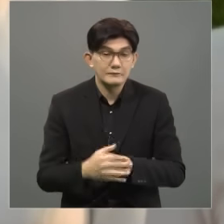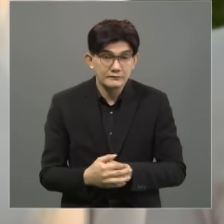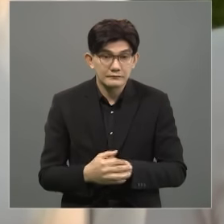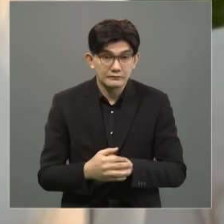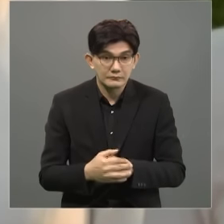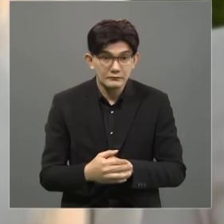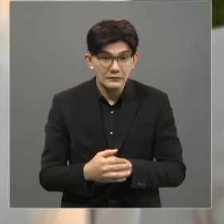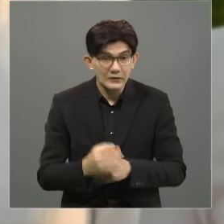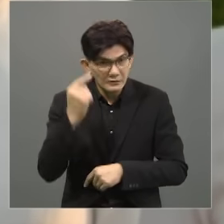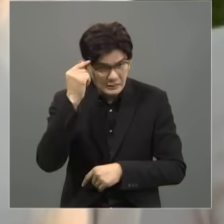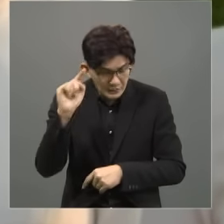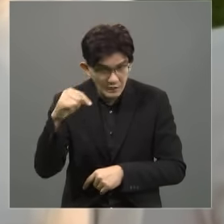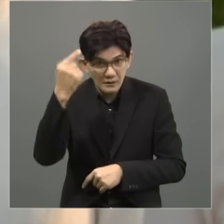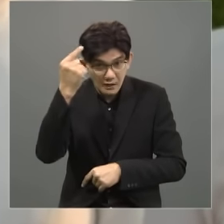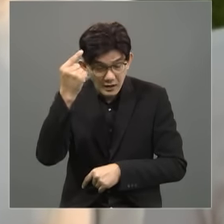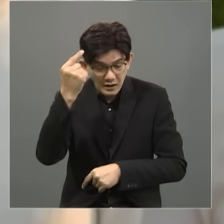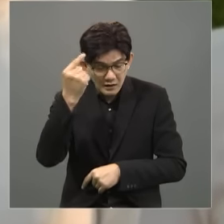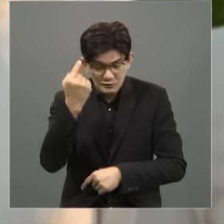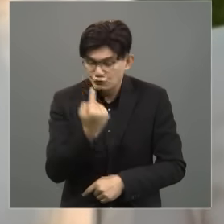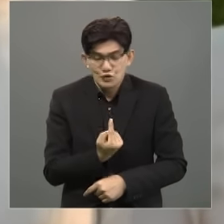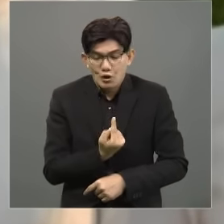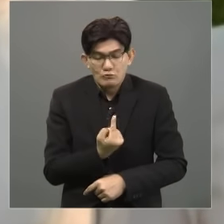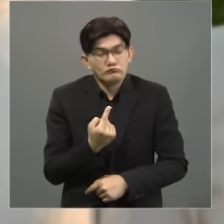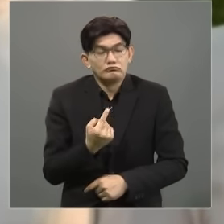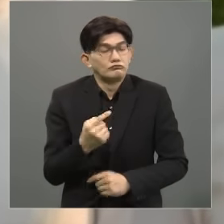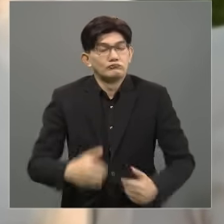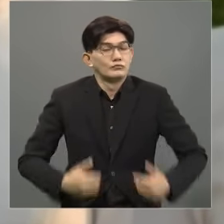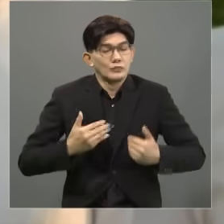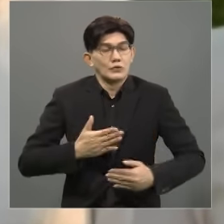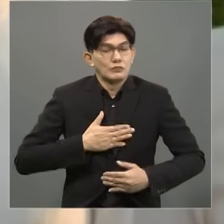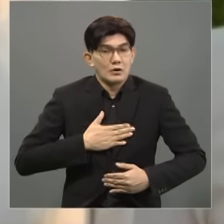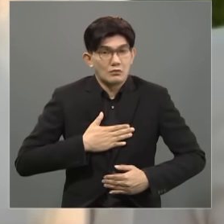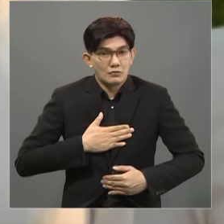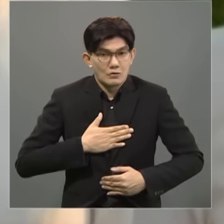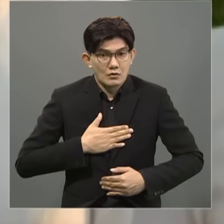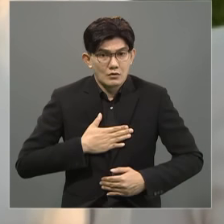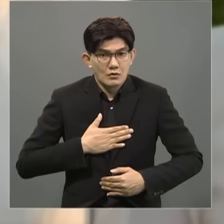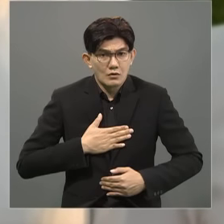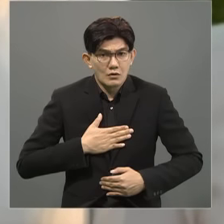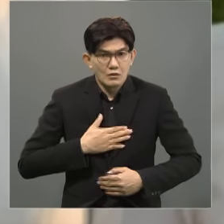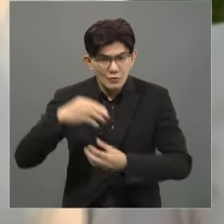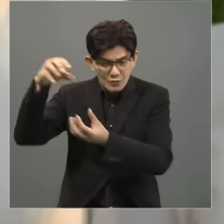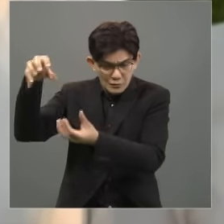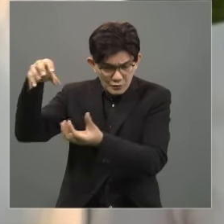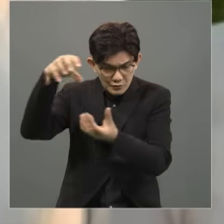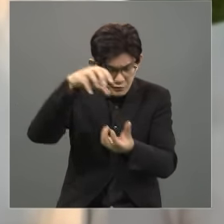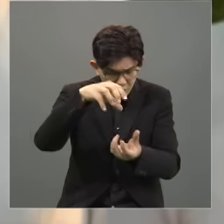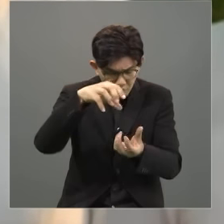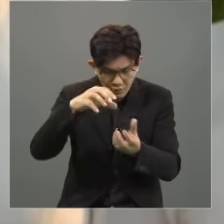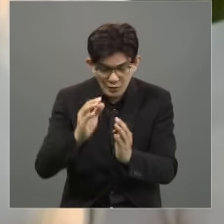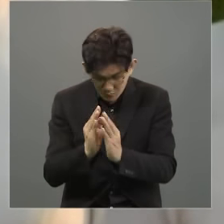น่าจะเป็นครั้งแรกและครั้งเดียวในชีวิตก็ได้ที่จะได้นำพระสารีริกธาตุม